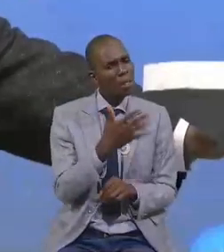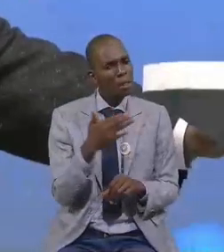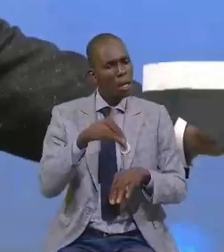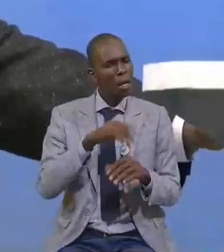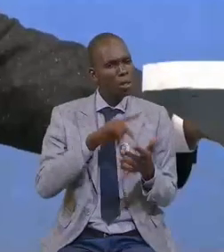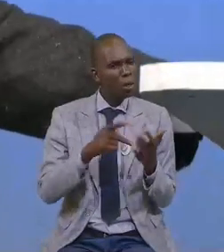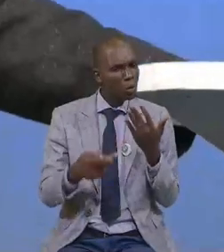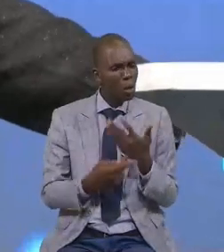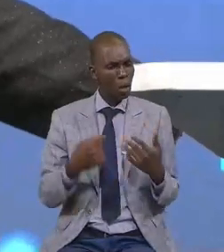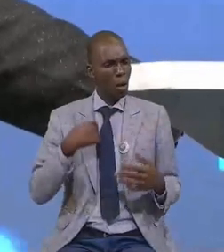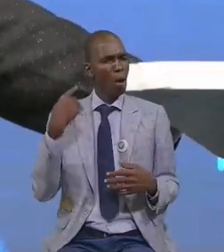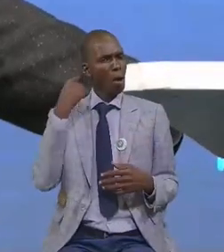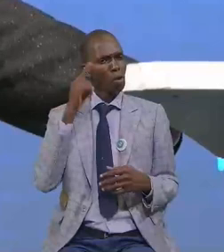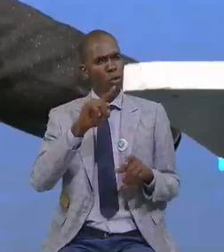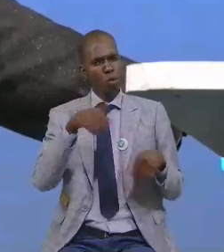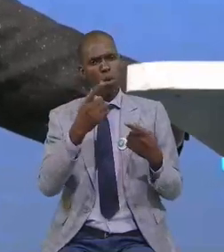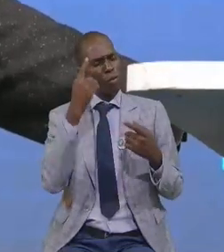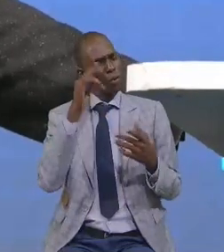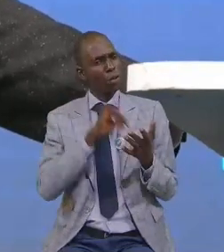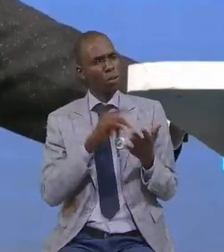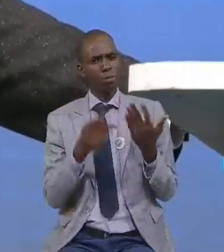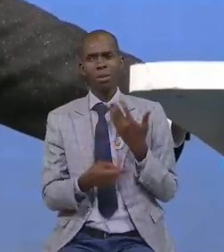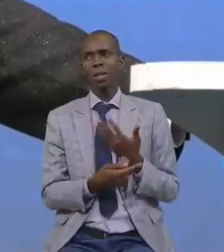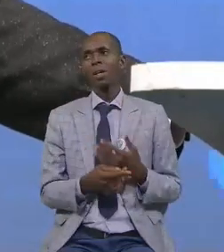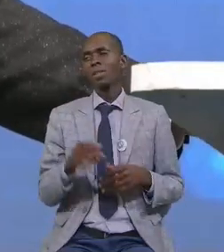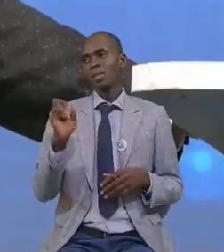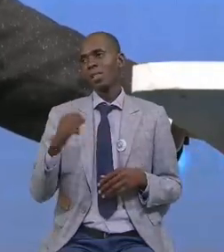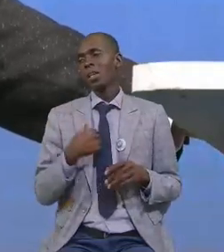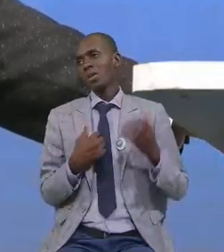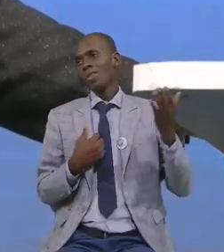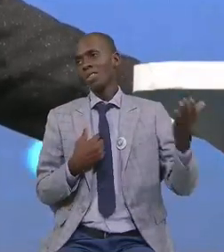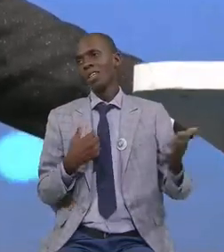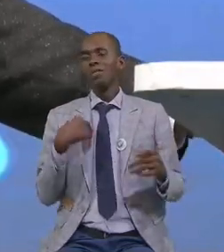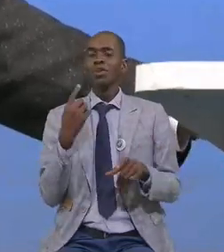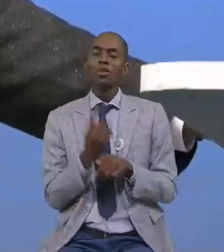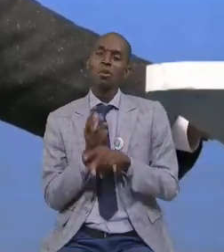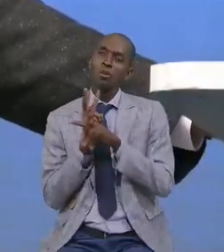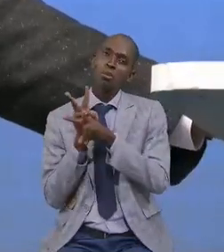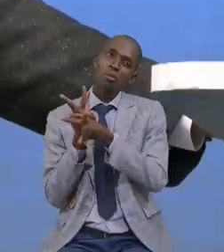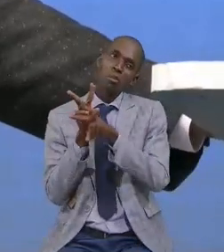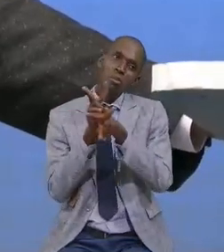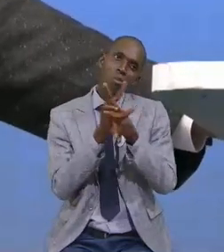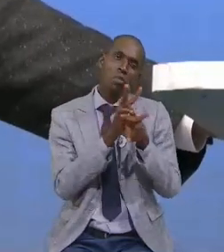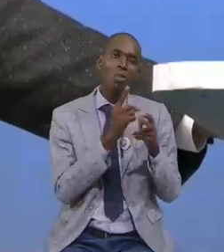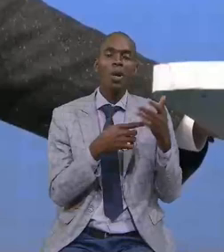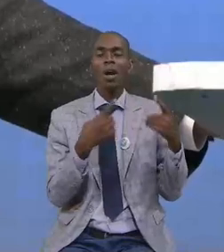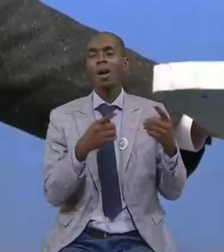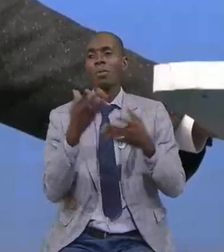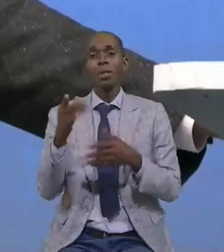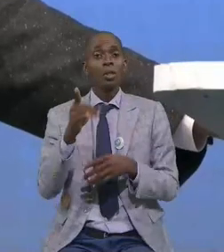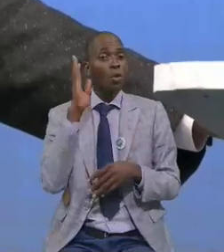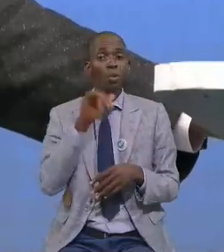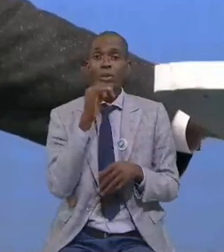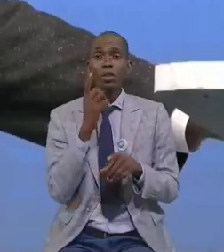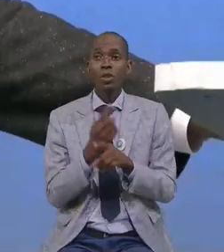J'ai appris que tu es allé à la croisade. Ah, jeune homme, je suis allé voir ce qui se passe là-bas. Tu ne vas pas